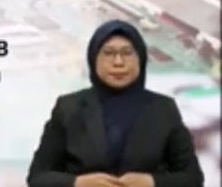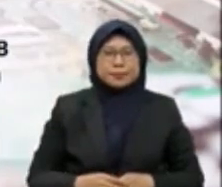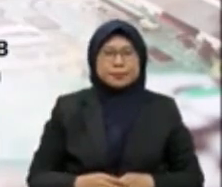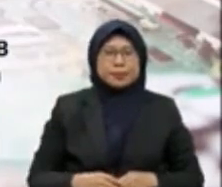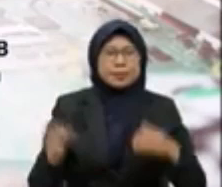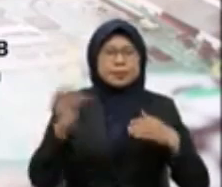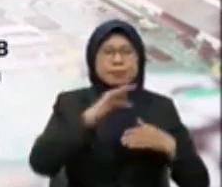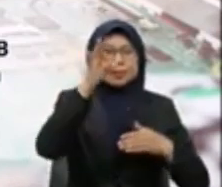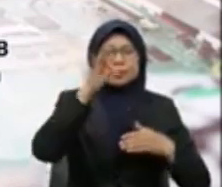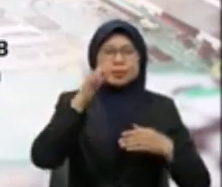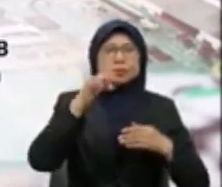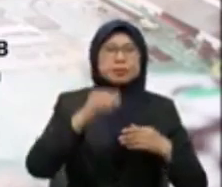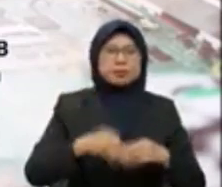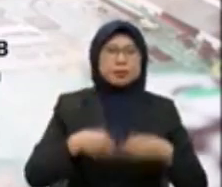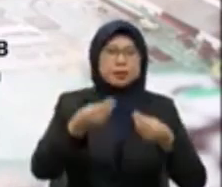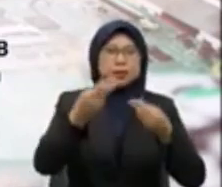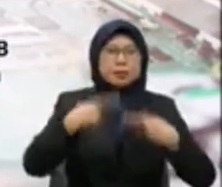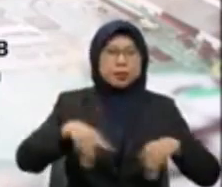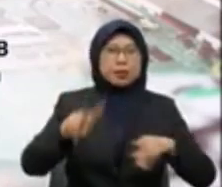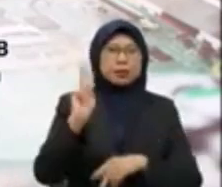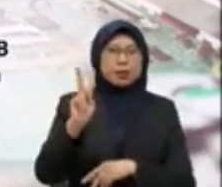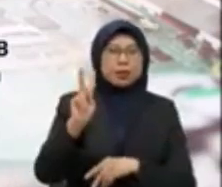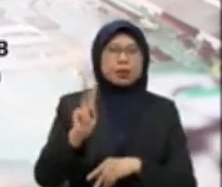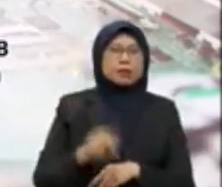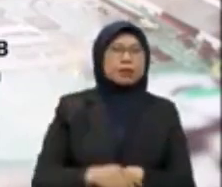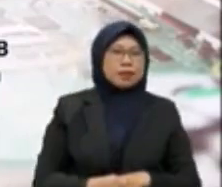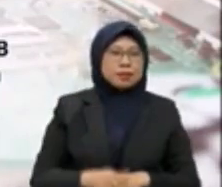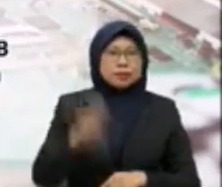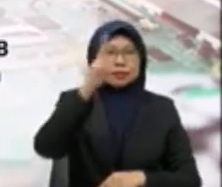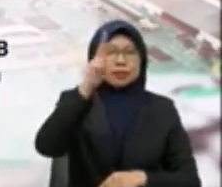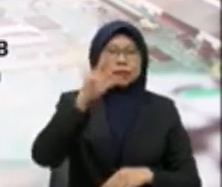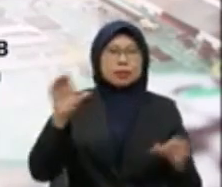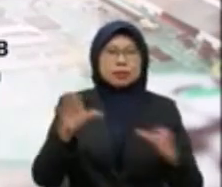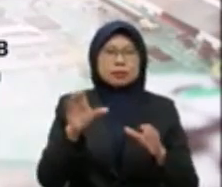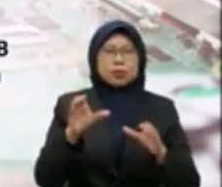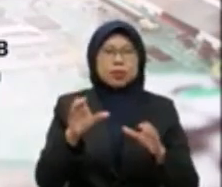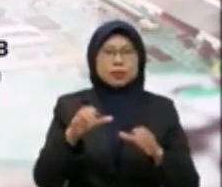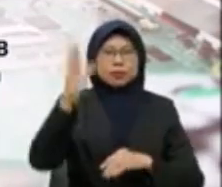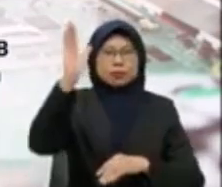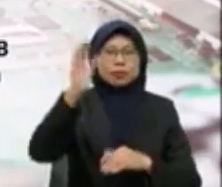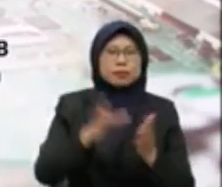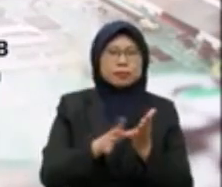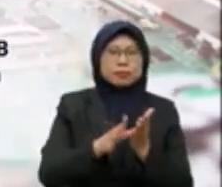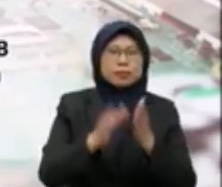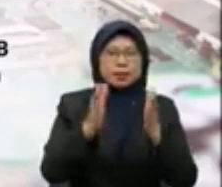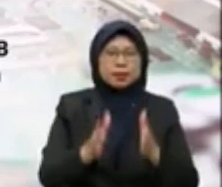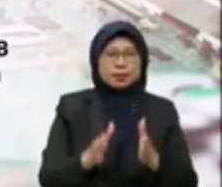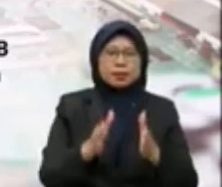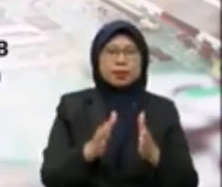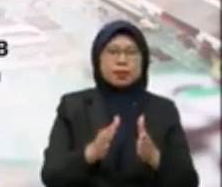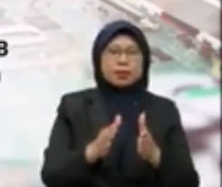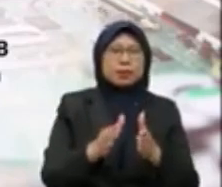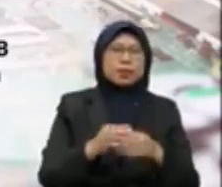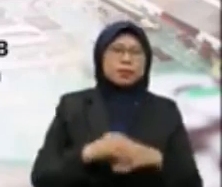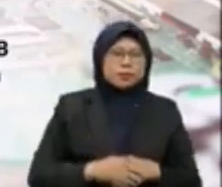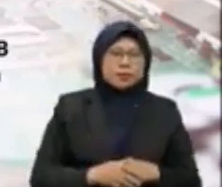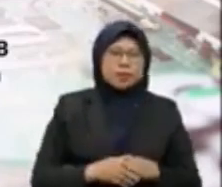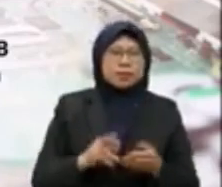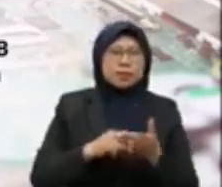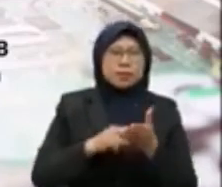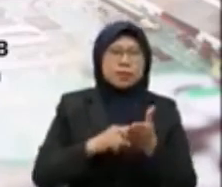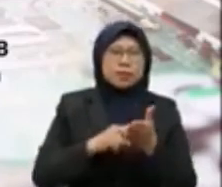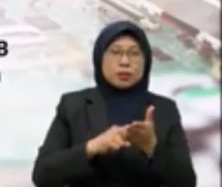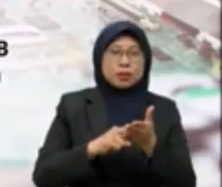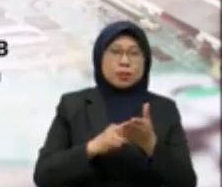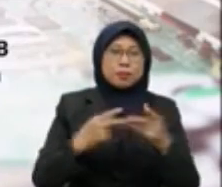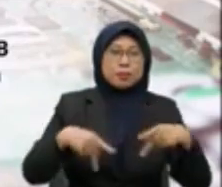Dalam semangat memberi peluang kedua, kerajaan akan membentangkan pindaan Akta Penagih Dadah Rawatan dan Pemulihan